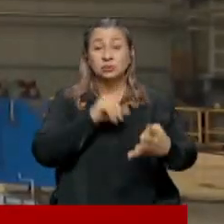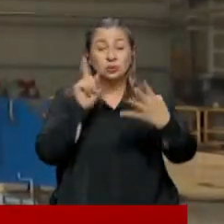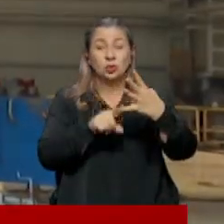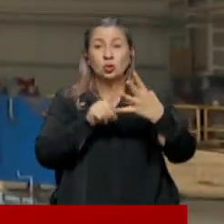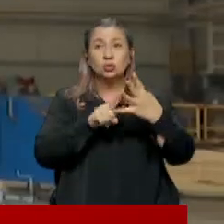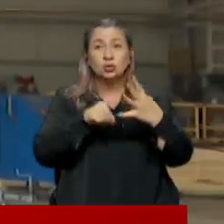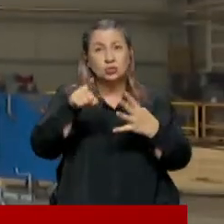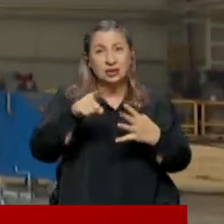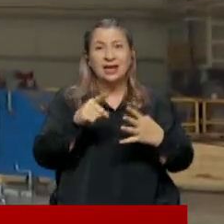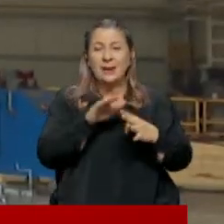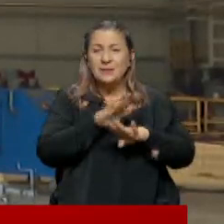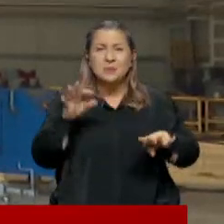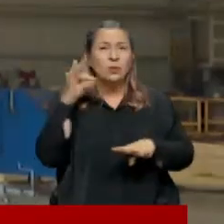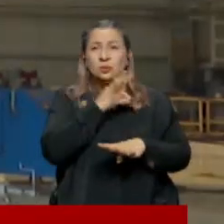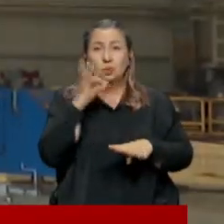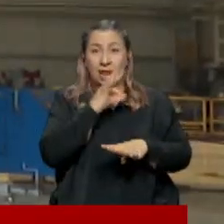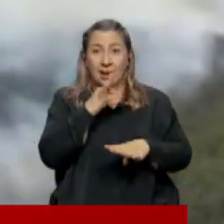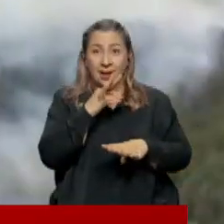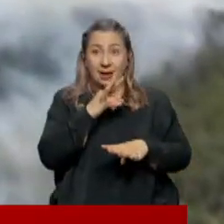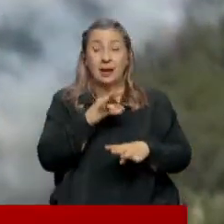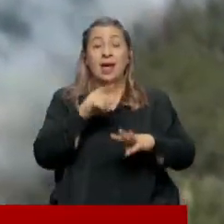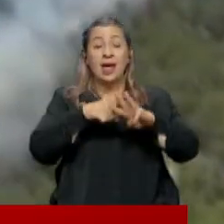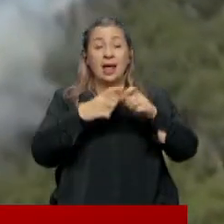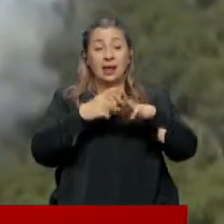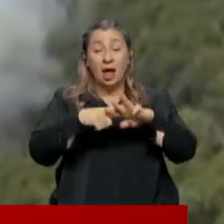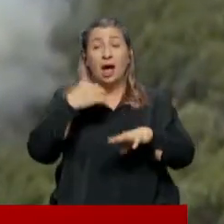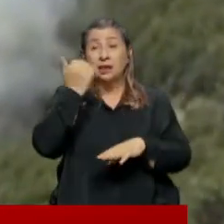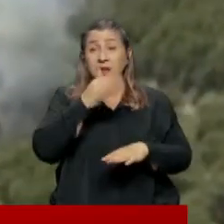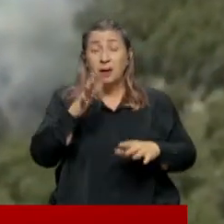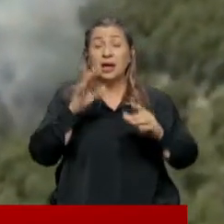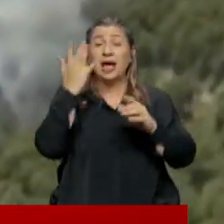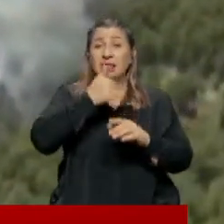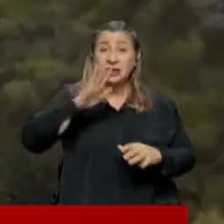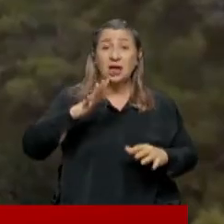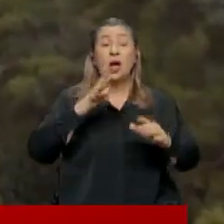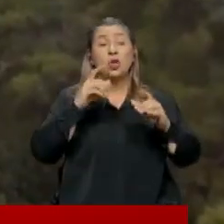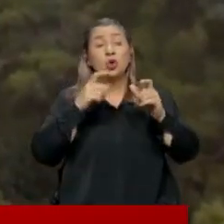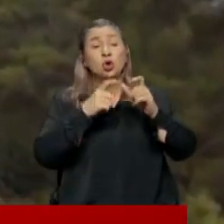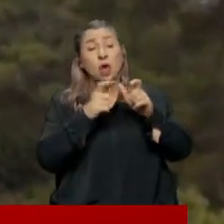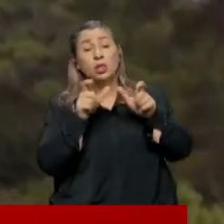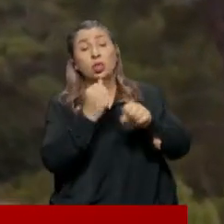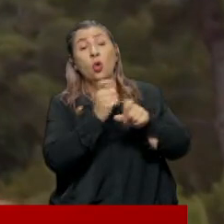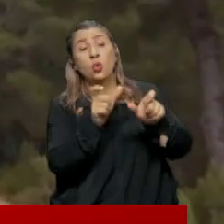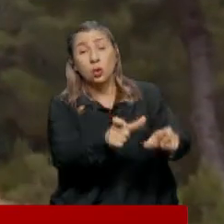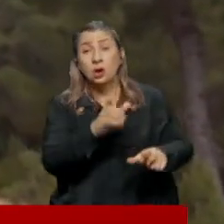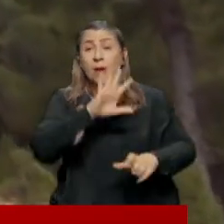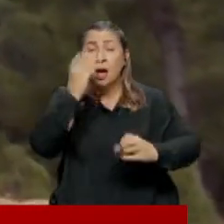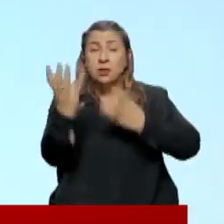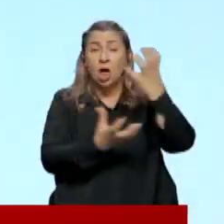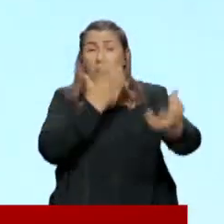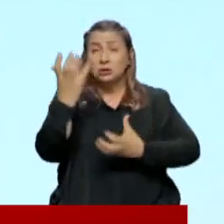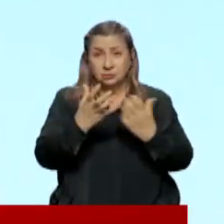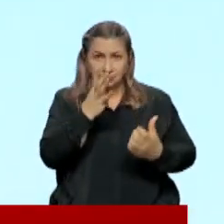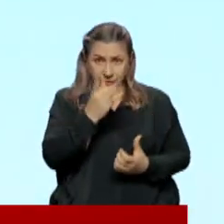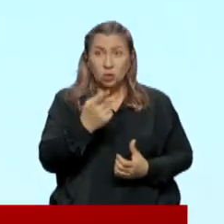4. uçağımızınki de bitirilme aşamasına gelindi. Ege, Akdeniz, Batı Karadeniz, Güneydoğu Anadolu, Türkiye'nin dört bir yanından alevler